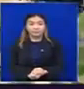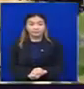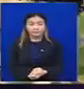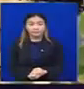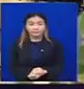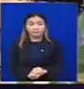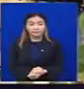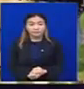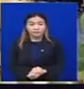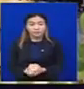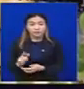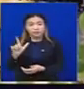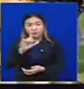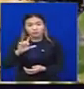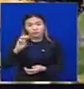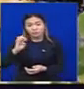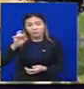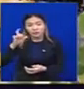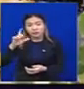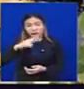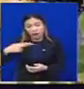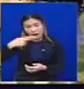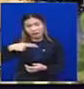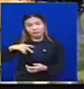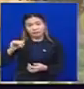ลุงมีหลานชัยไขรัฐธรรมนูญ